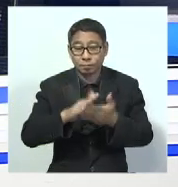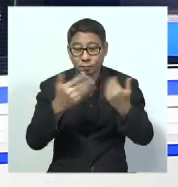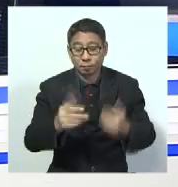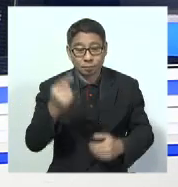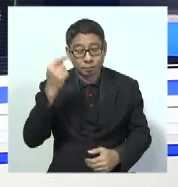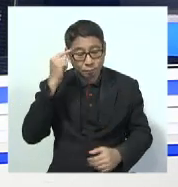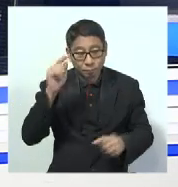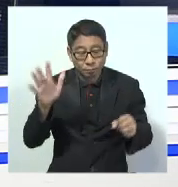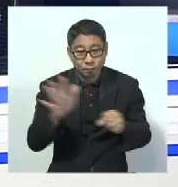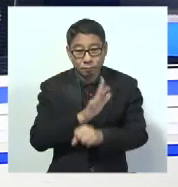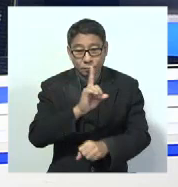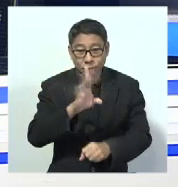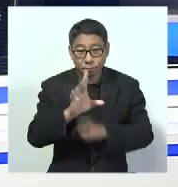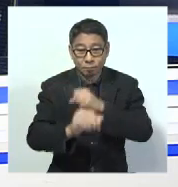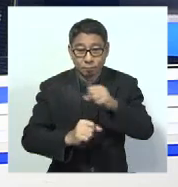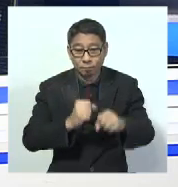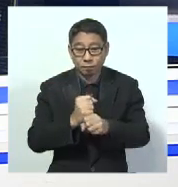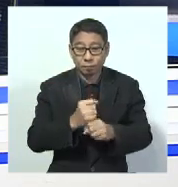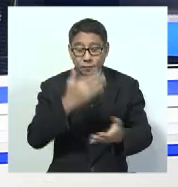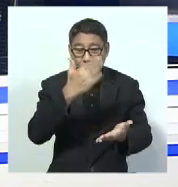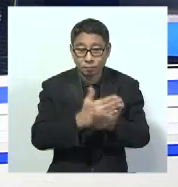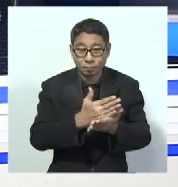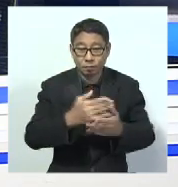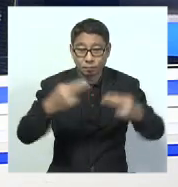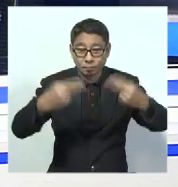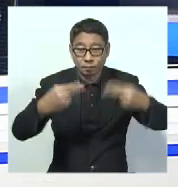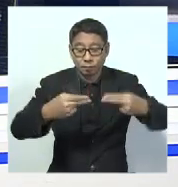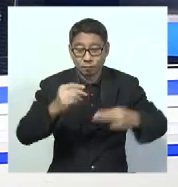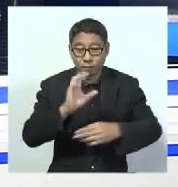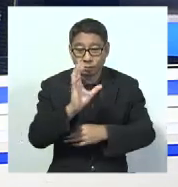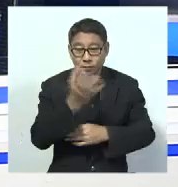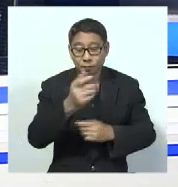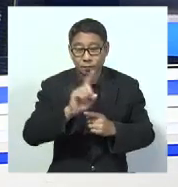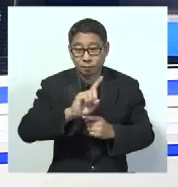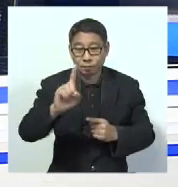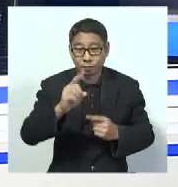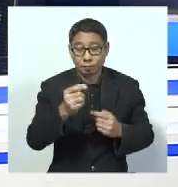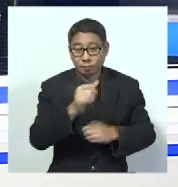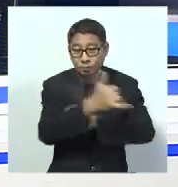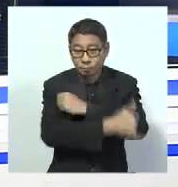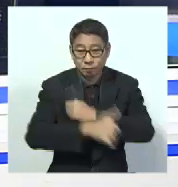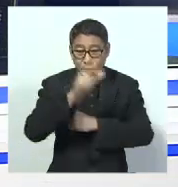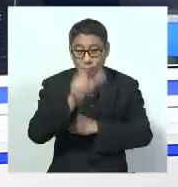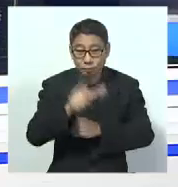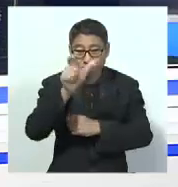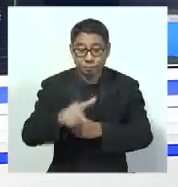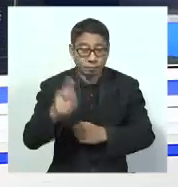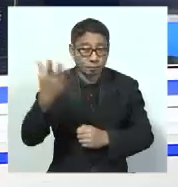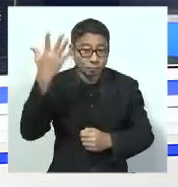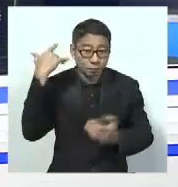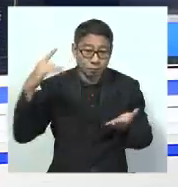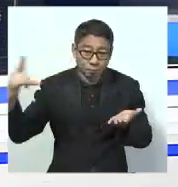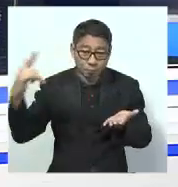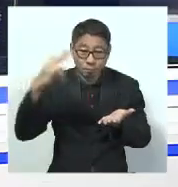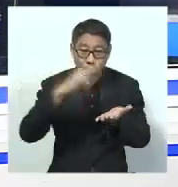วันรำลึกครบรอบ100ปีการยุติสงครามโลกครั้งที่1ที่ฝรั่งเศสนะครับเมื่อวานนี้ก็เพิ่งจะเดินทางกลับถึงประเทศไท